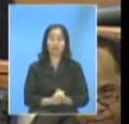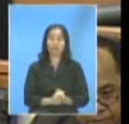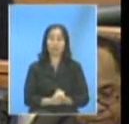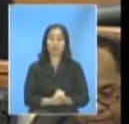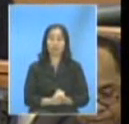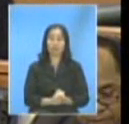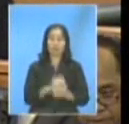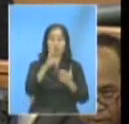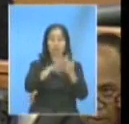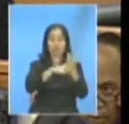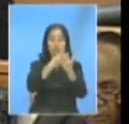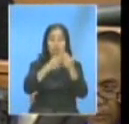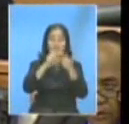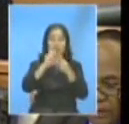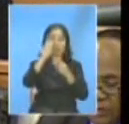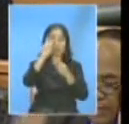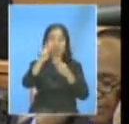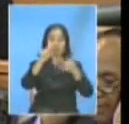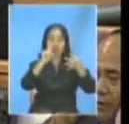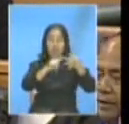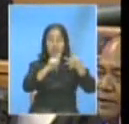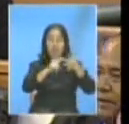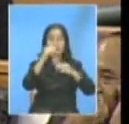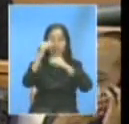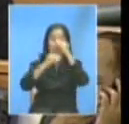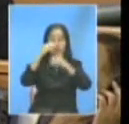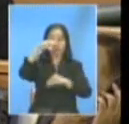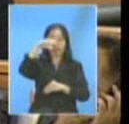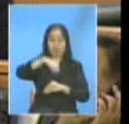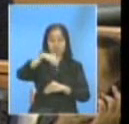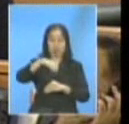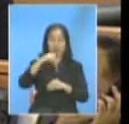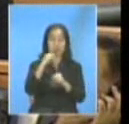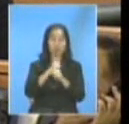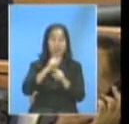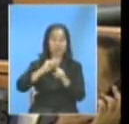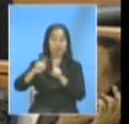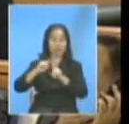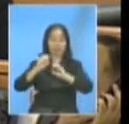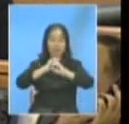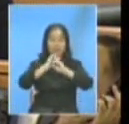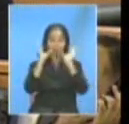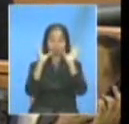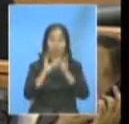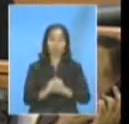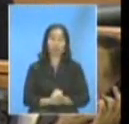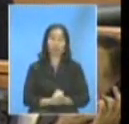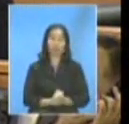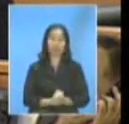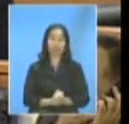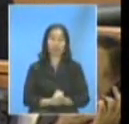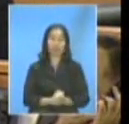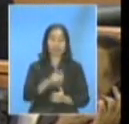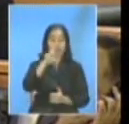มาถึงแผนงานที่2บอกว่าจะพัฒนาองค์กรสร้างความโปร่งใสท่านประธานถ้าได้เห็